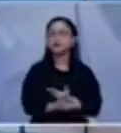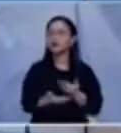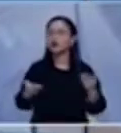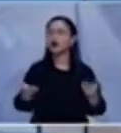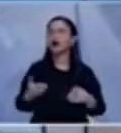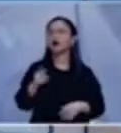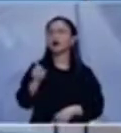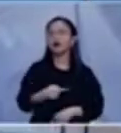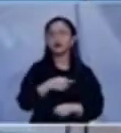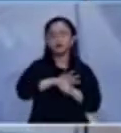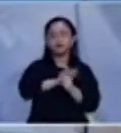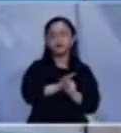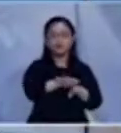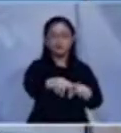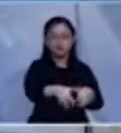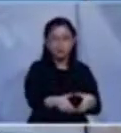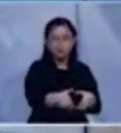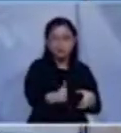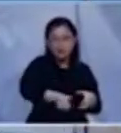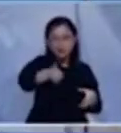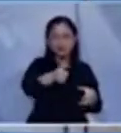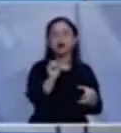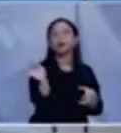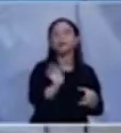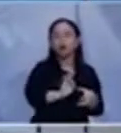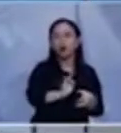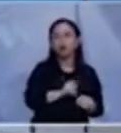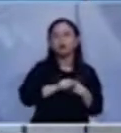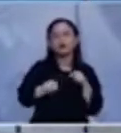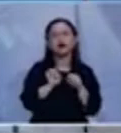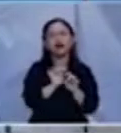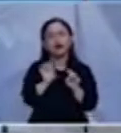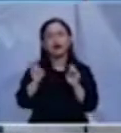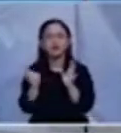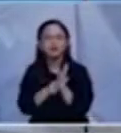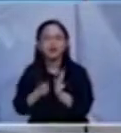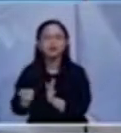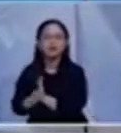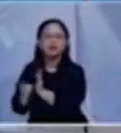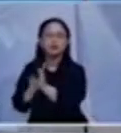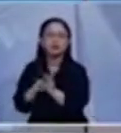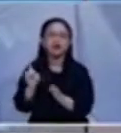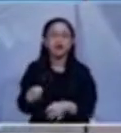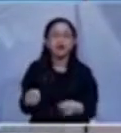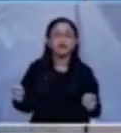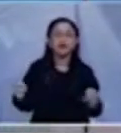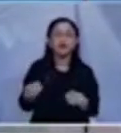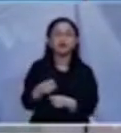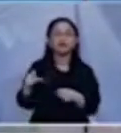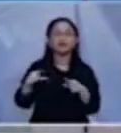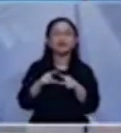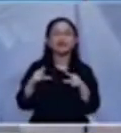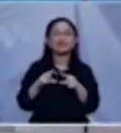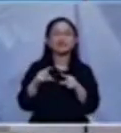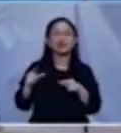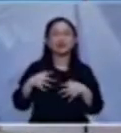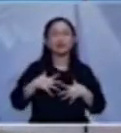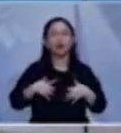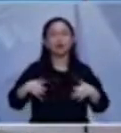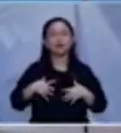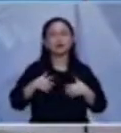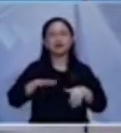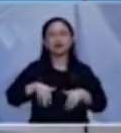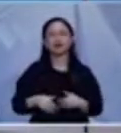Pemirsa, belum usai pandemi virus COVID-19, berbagai tantangan darurat kesehatan lain bermunculan. Salah satunya virus cacar monyet